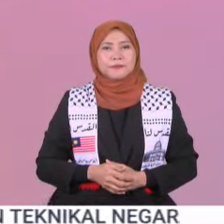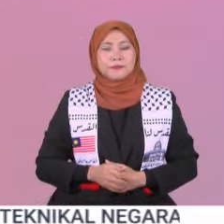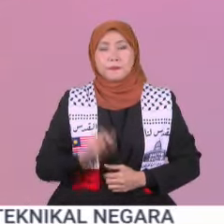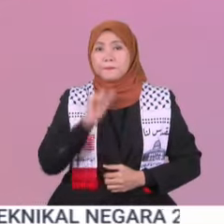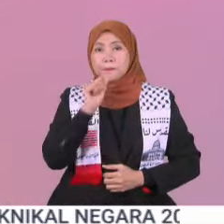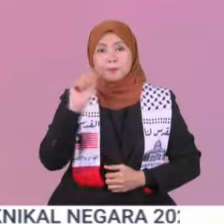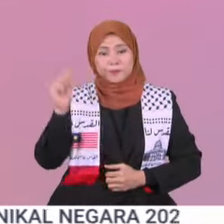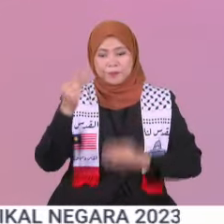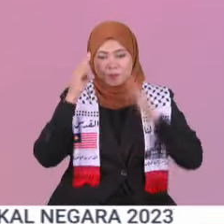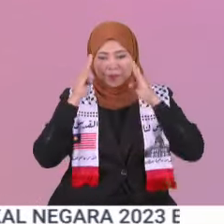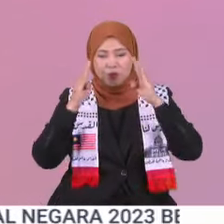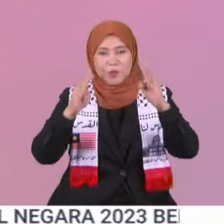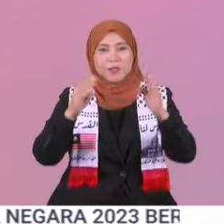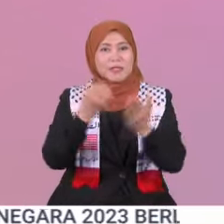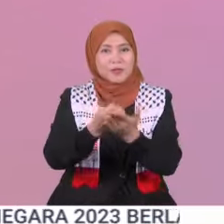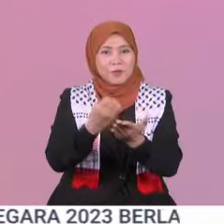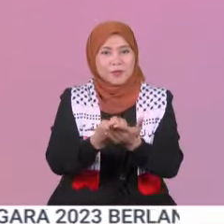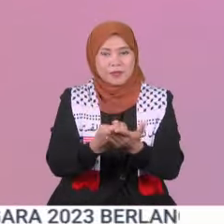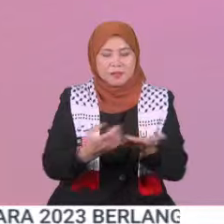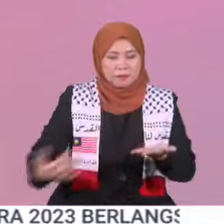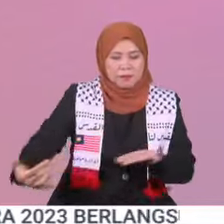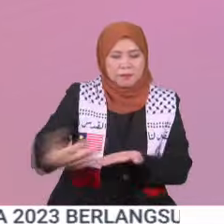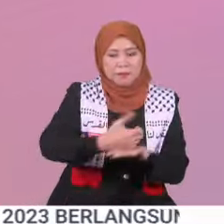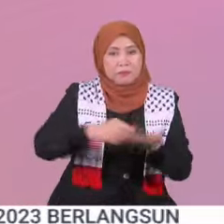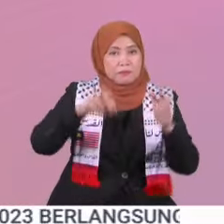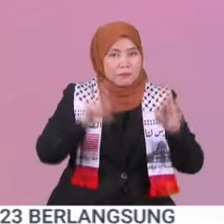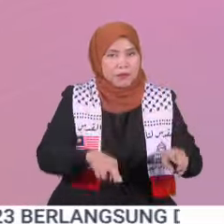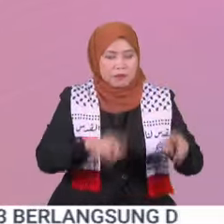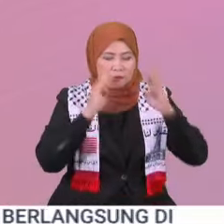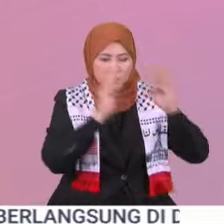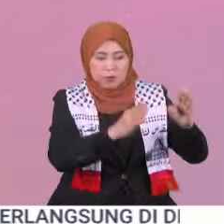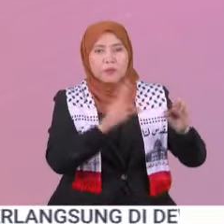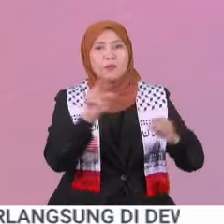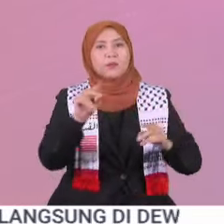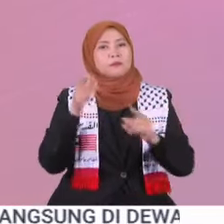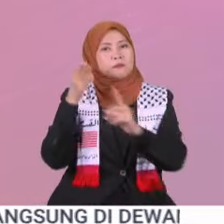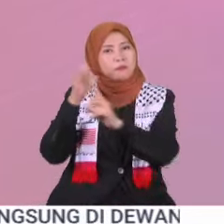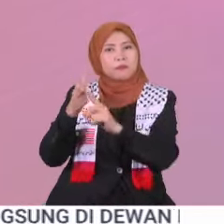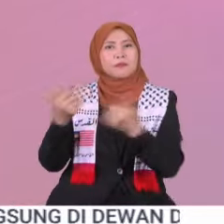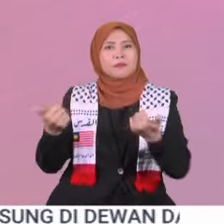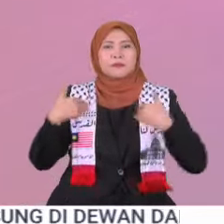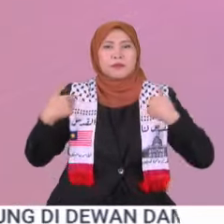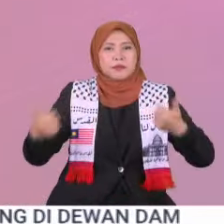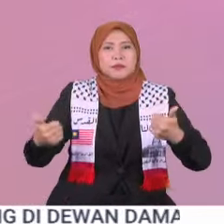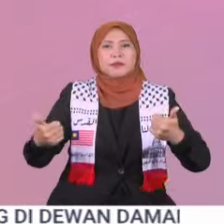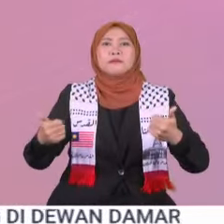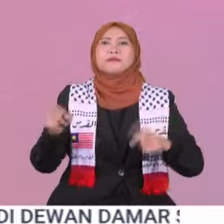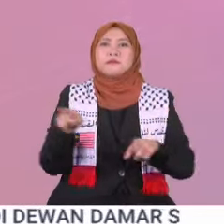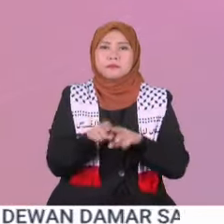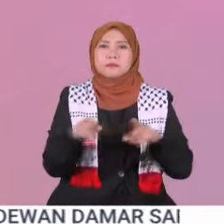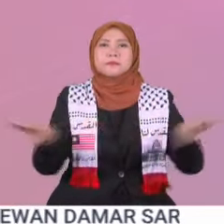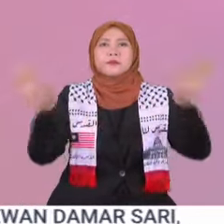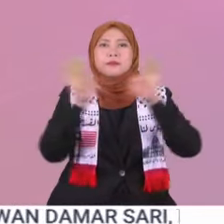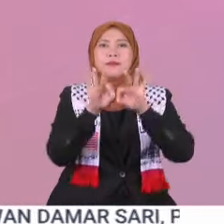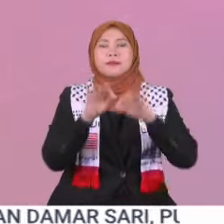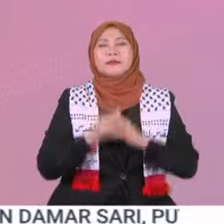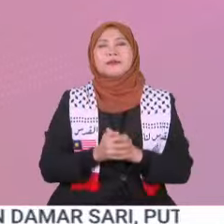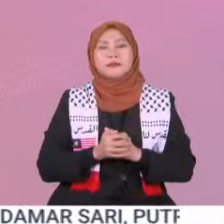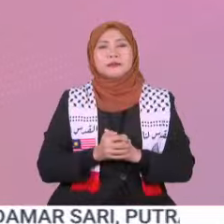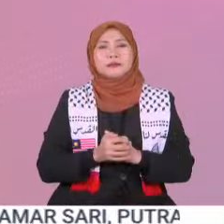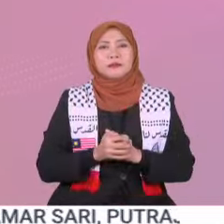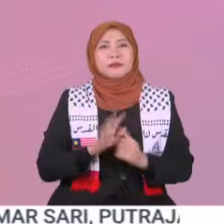Tidak hanya fokus kepada ekonomi dan pendapatan rakyat semata-mata, aspek kesihatan juga diberi tumpuan. Antara inisiatif yang